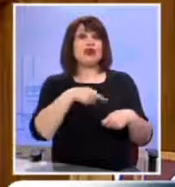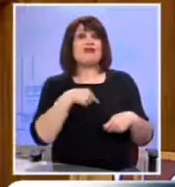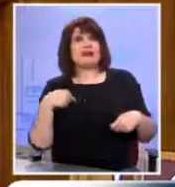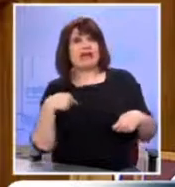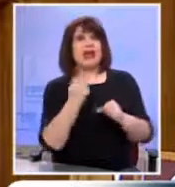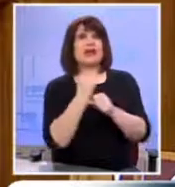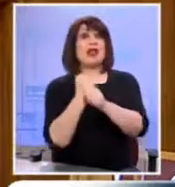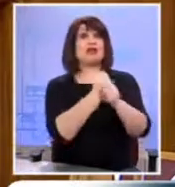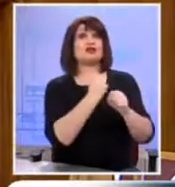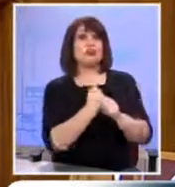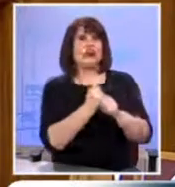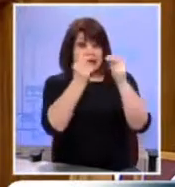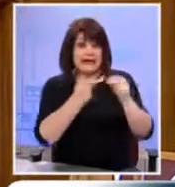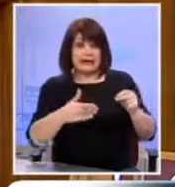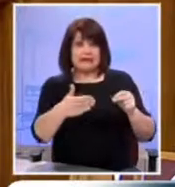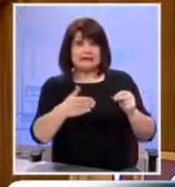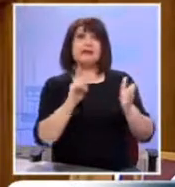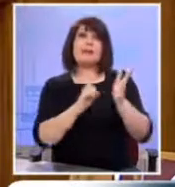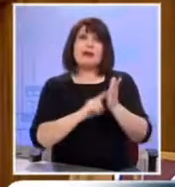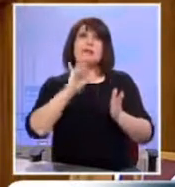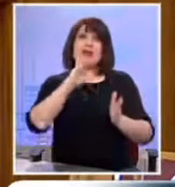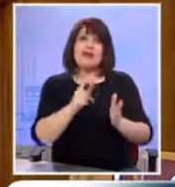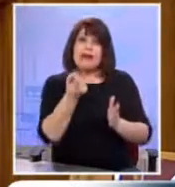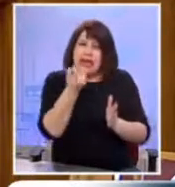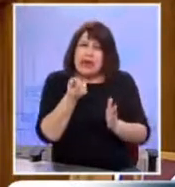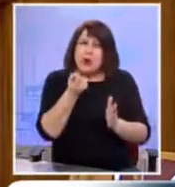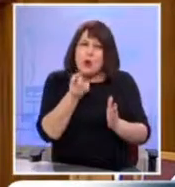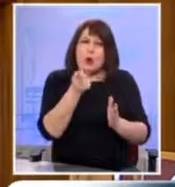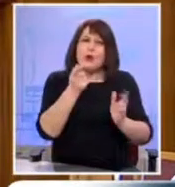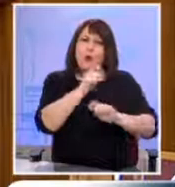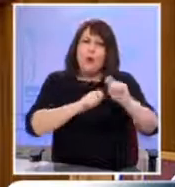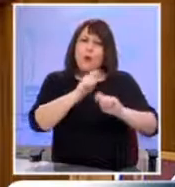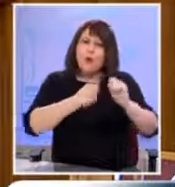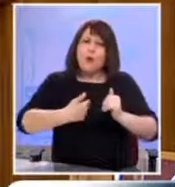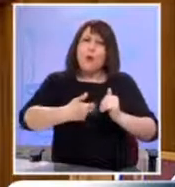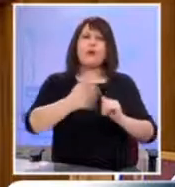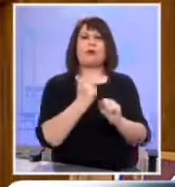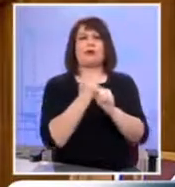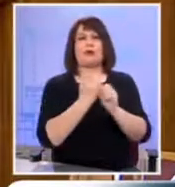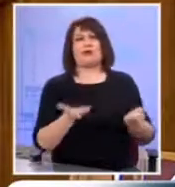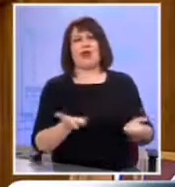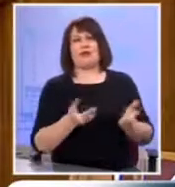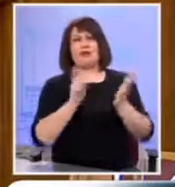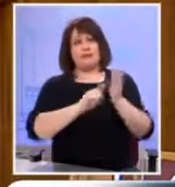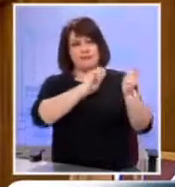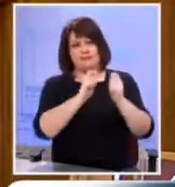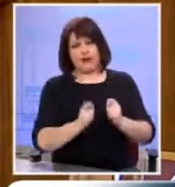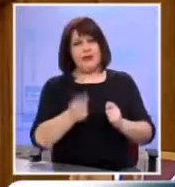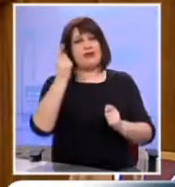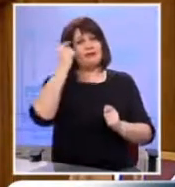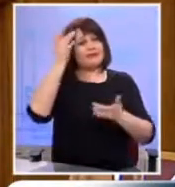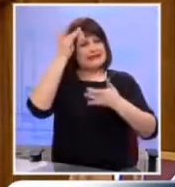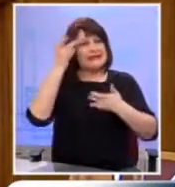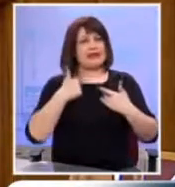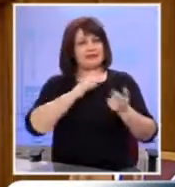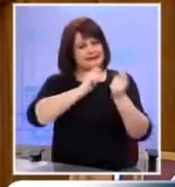είμαστε υποχρεωμένοι καθημερινά να παλεύουμε με όρους μυρμηγκιού για την αλλαγή των συσχετισμών αλλά και την τροποποίηση των συνειδήσεων.